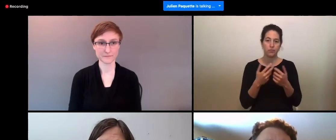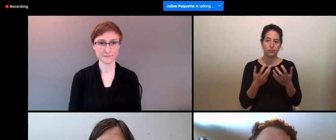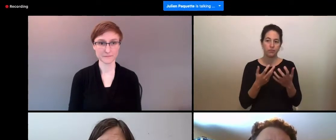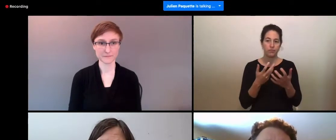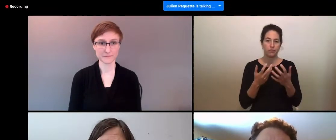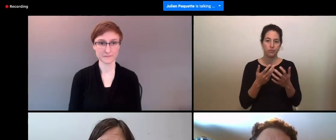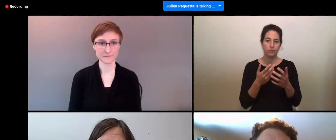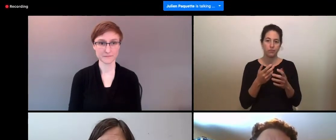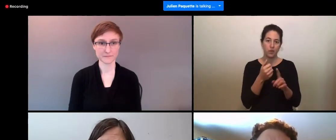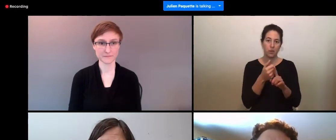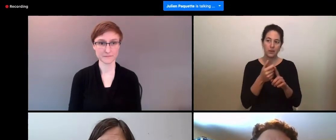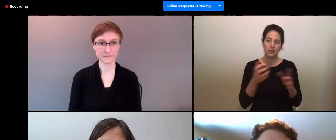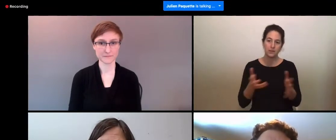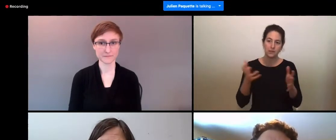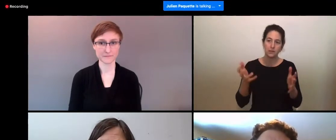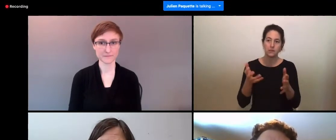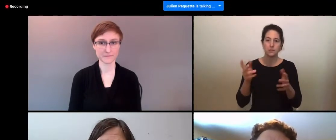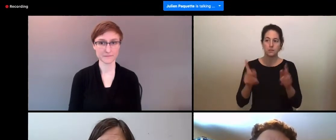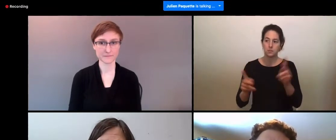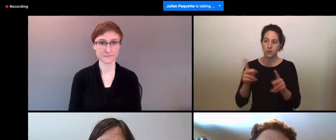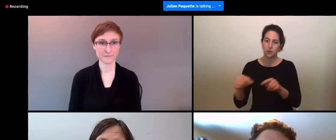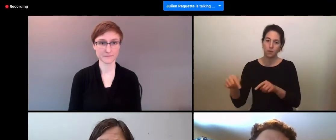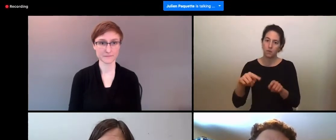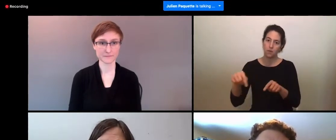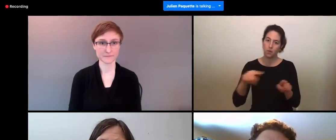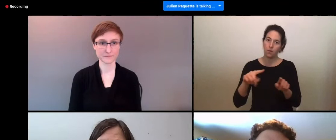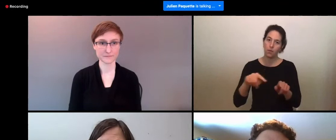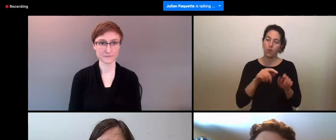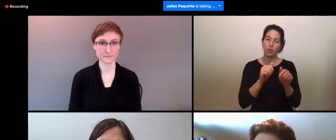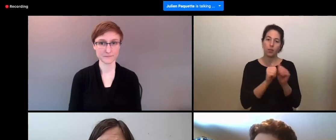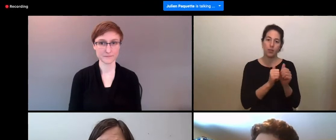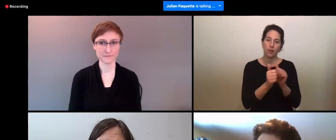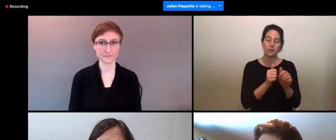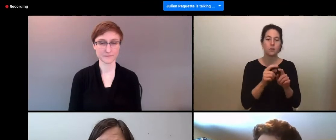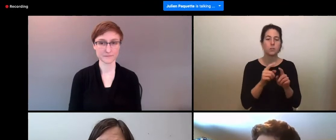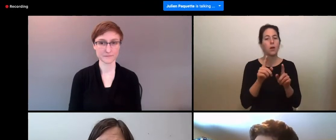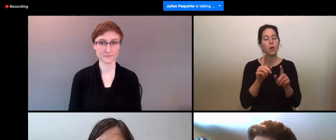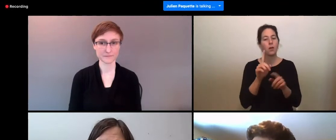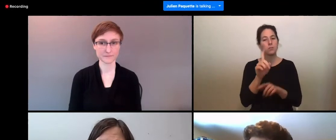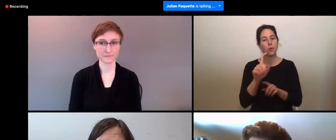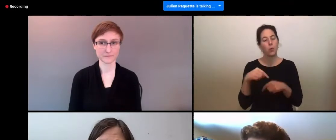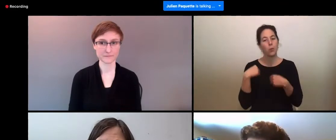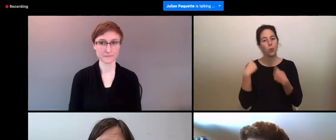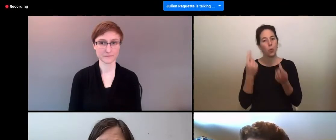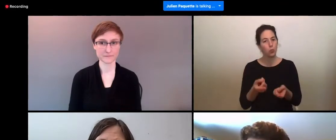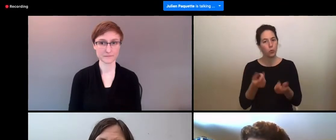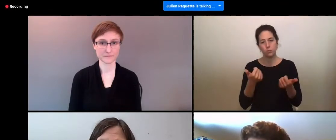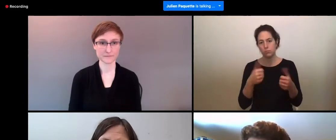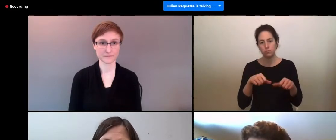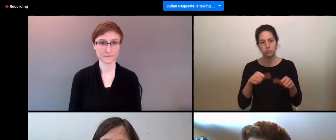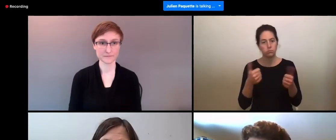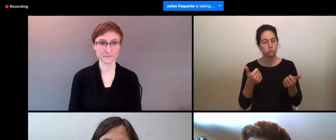se prévalent de ce droit-là de se faire tester. Donc, depuis ce moment-là, comment ça se passe?